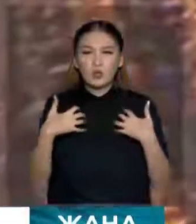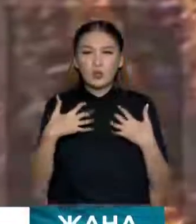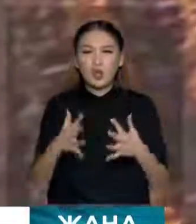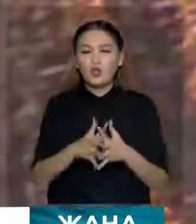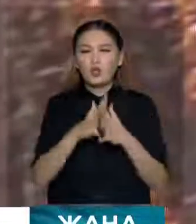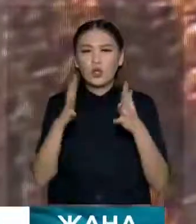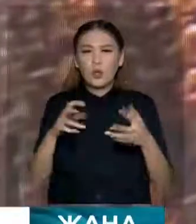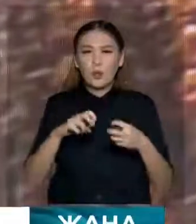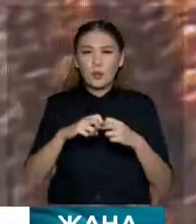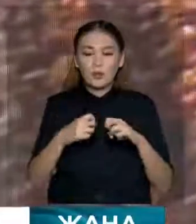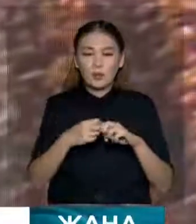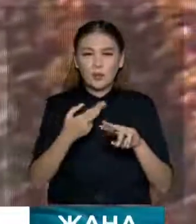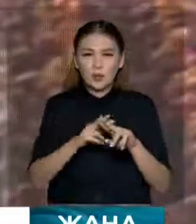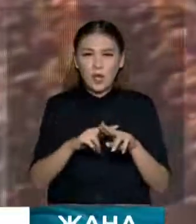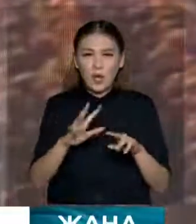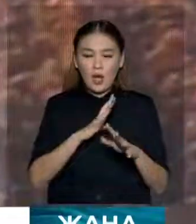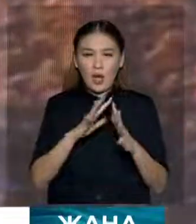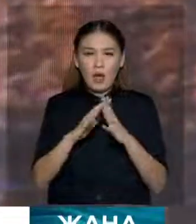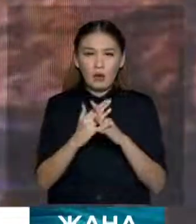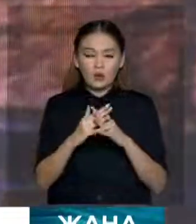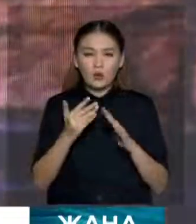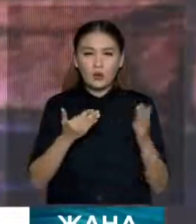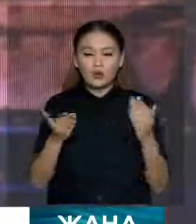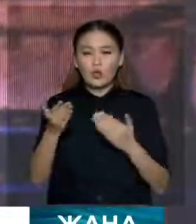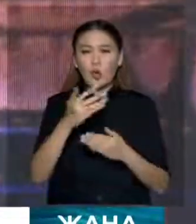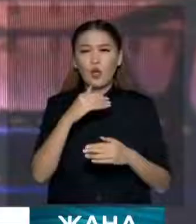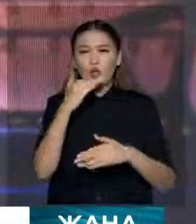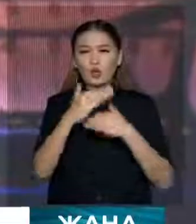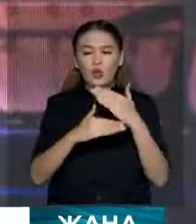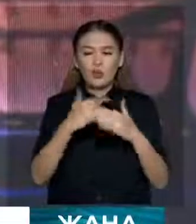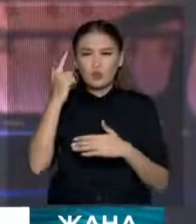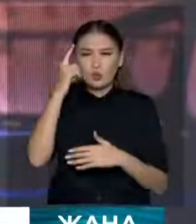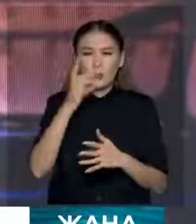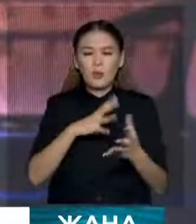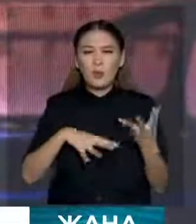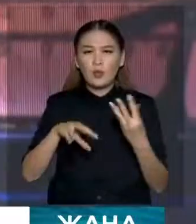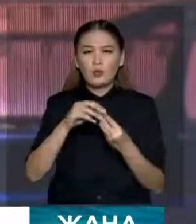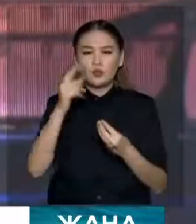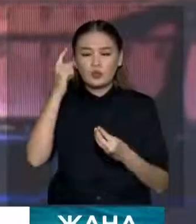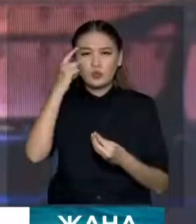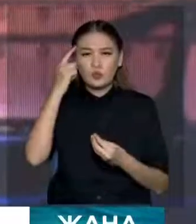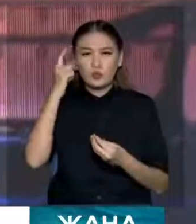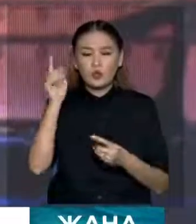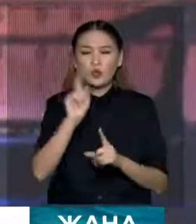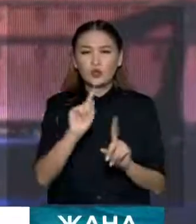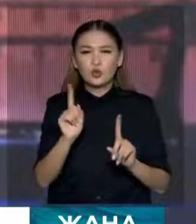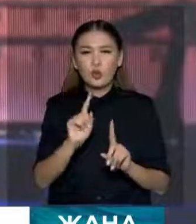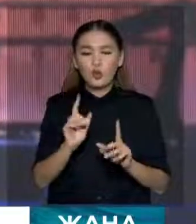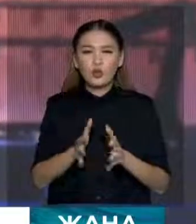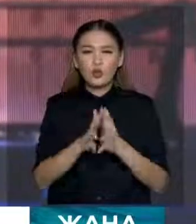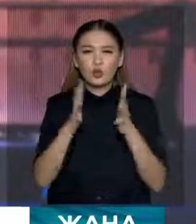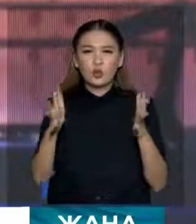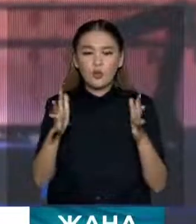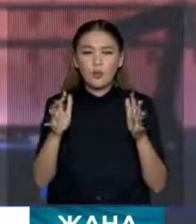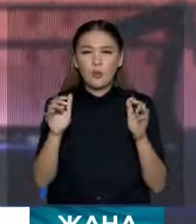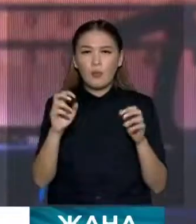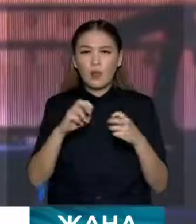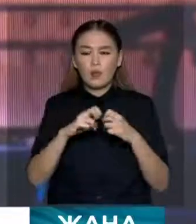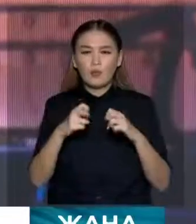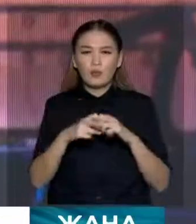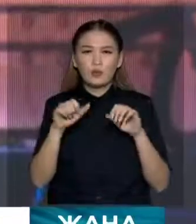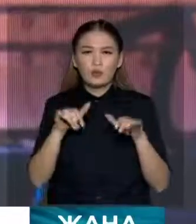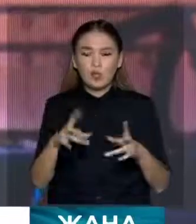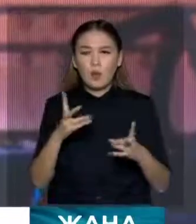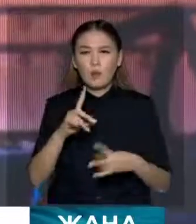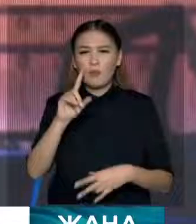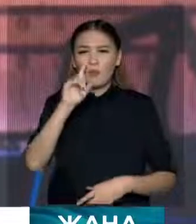мәселе мына ауыл шаруашылығы саласының дамуын біз ойлаймыз. Бәрі жан-жақтан сол үлкен мәселелерді шешу керек. Бір уақытта, бір күнде,